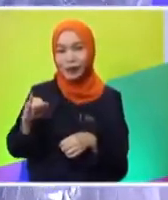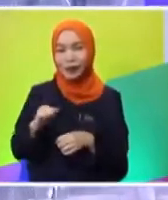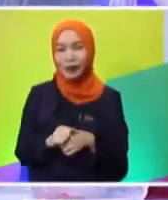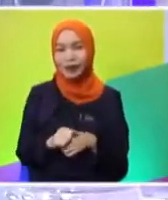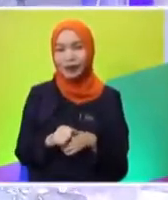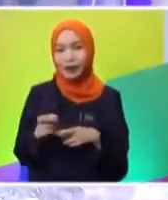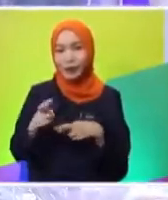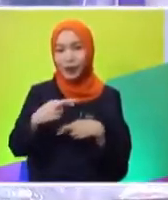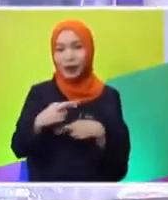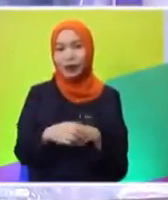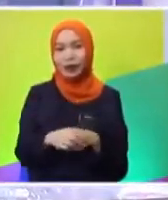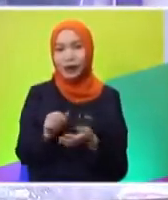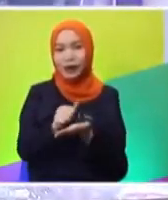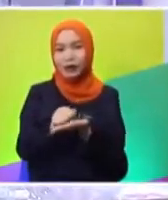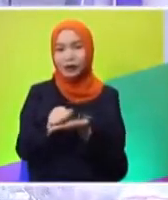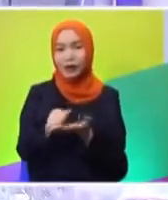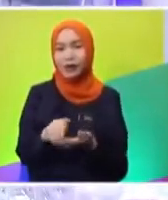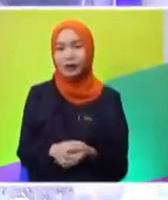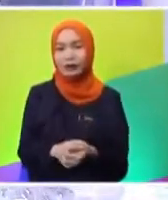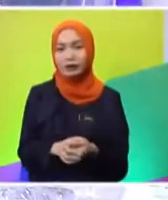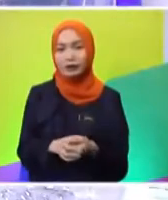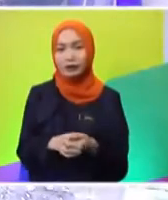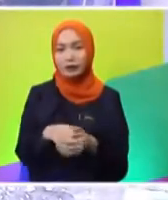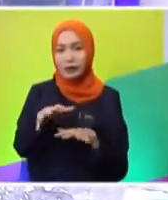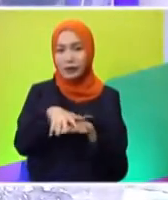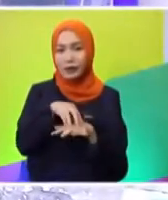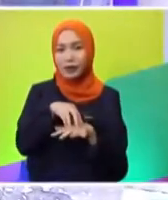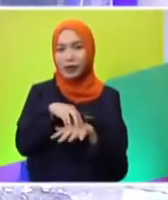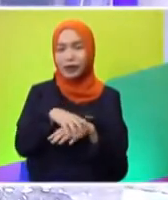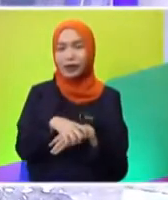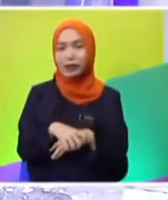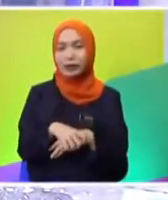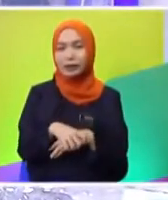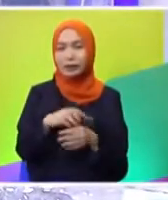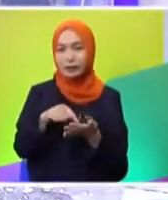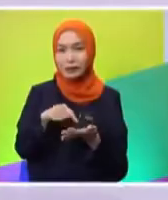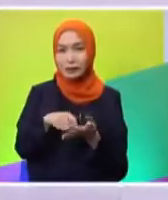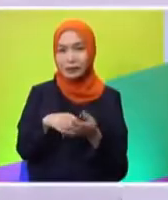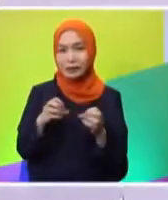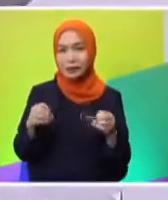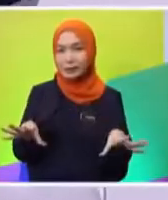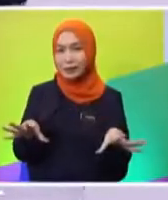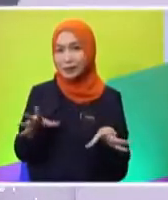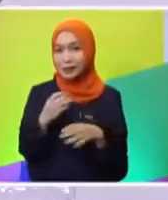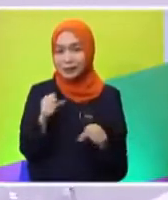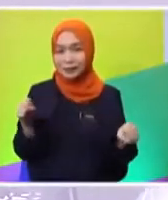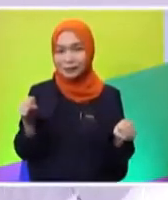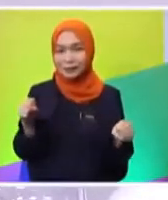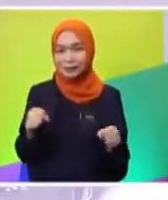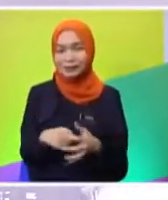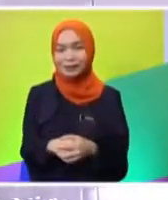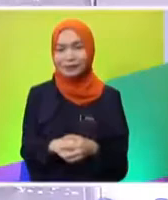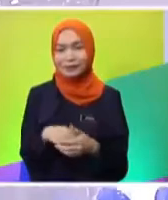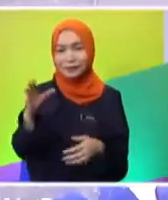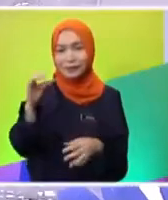acuannya tadi acuan sarung tangan kini Comelnya ah beda Sudah nih ambil getah yang ada